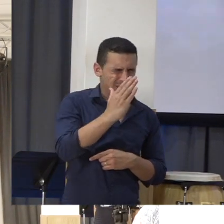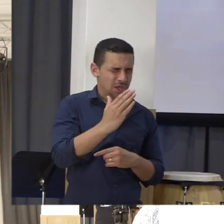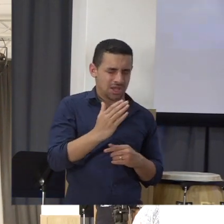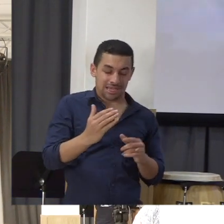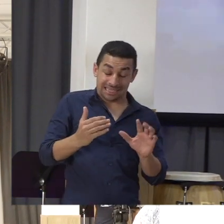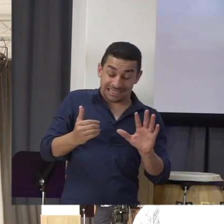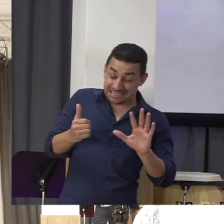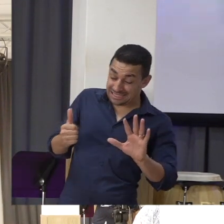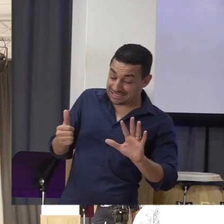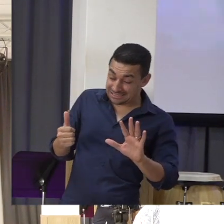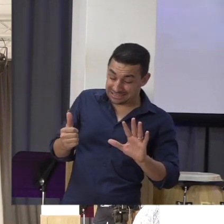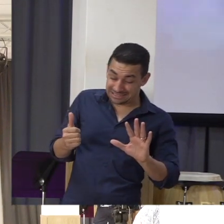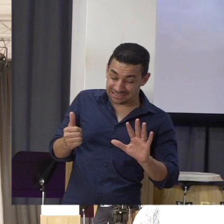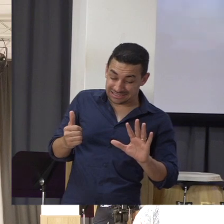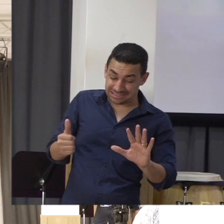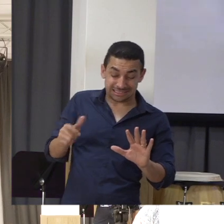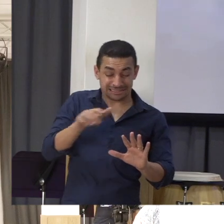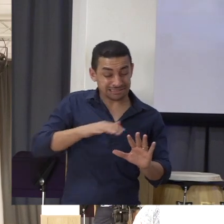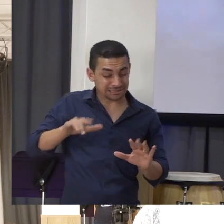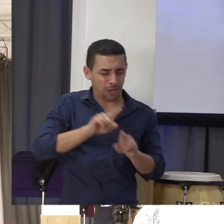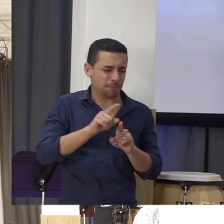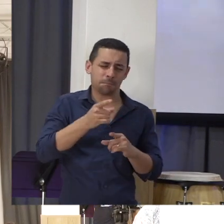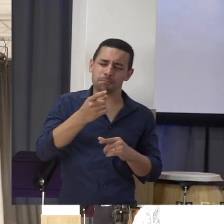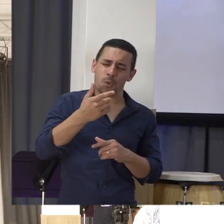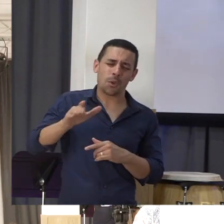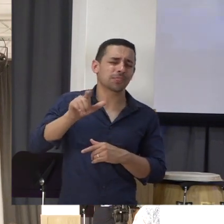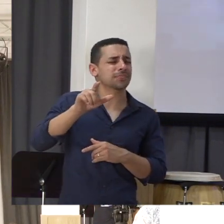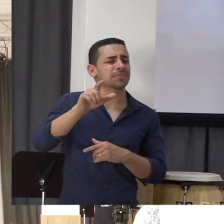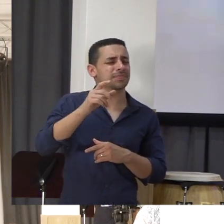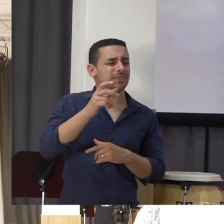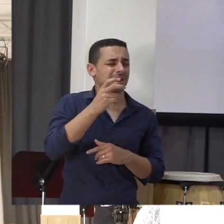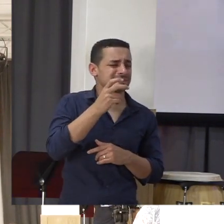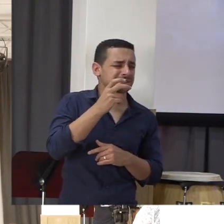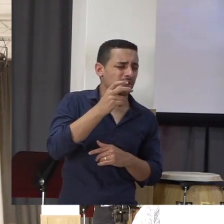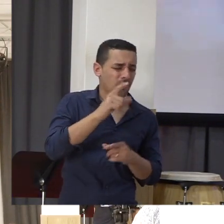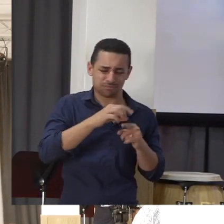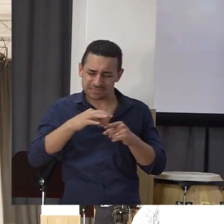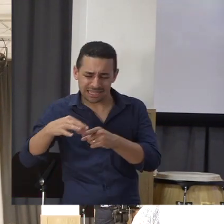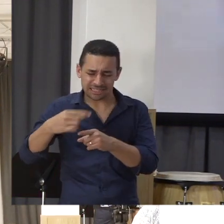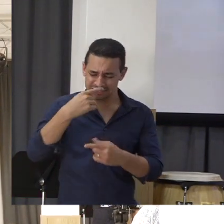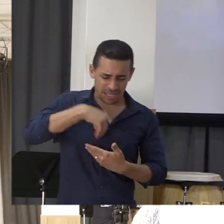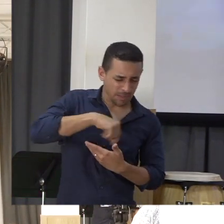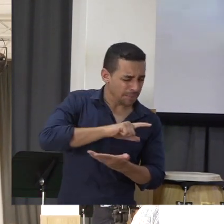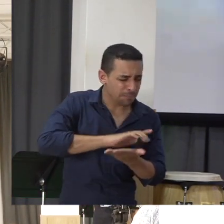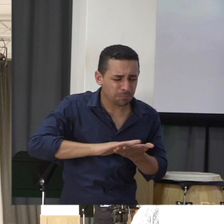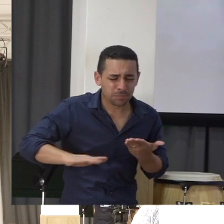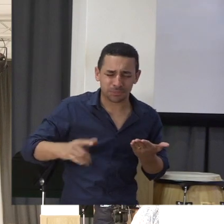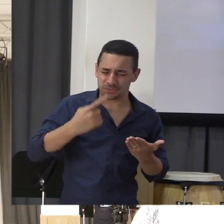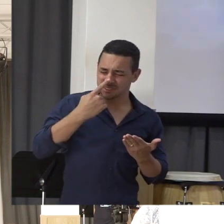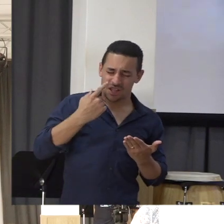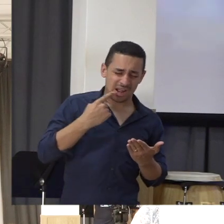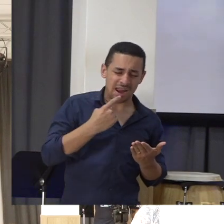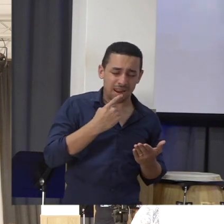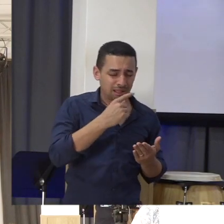si tu as conduit les pas du prophète Ésaü, tel qu'il était, qui se sentait impur, et qu'il avait les